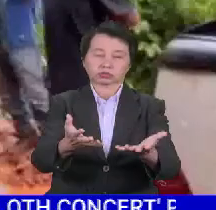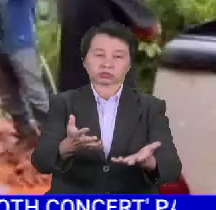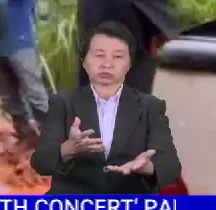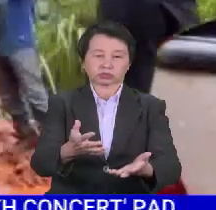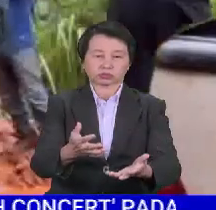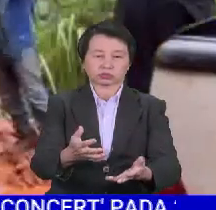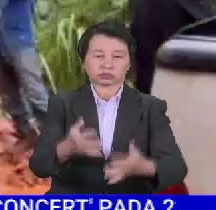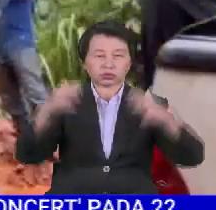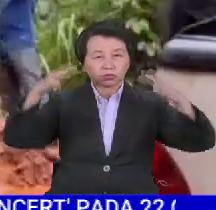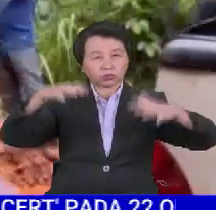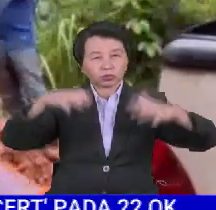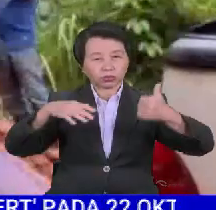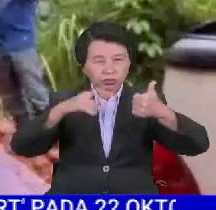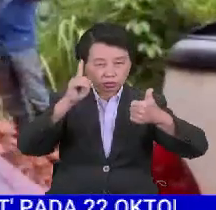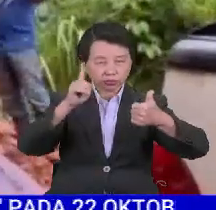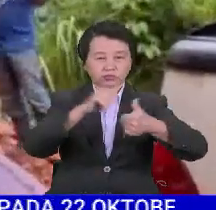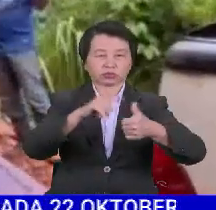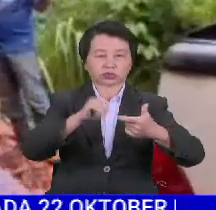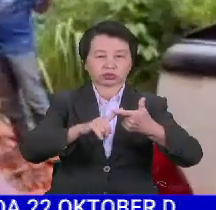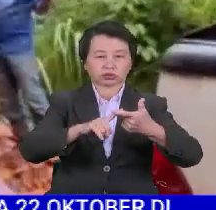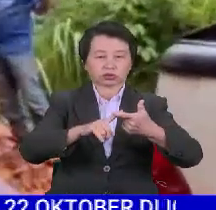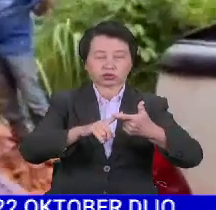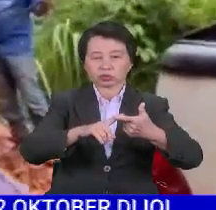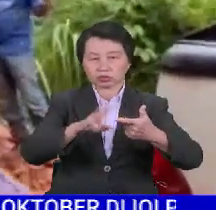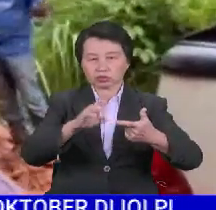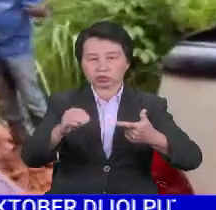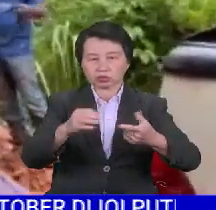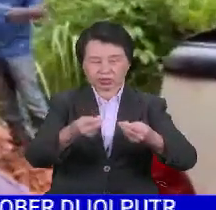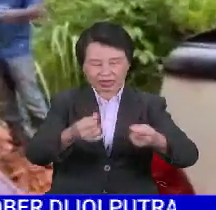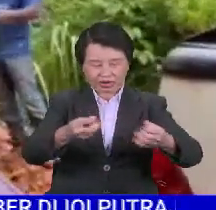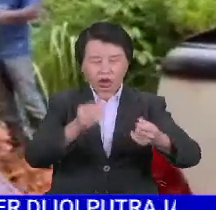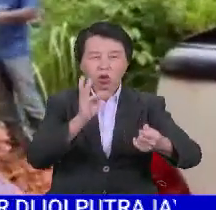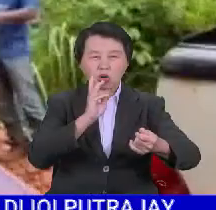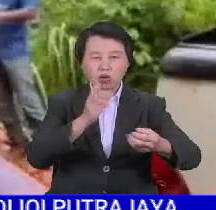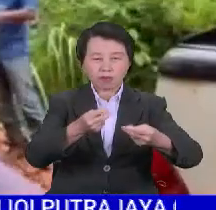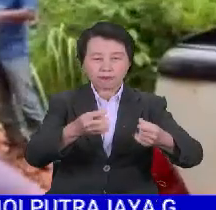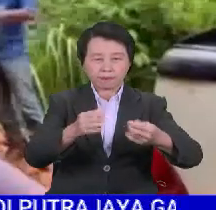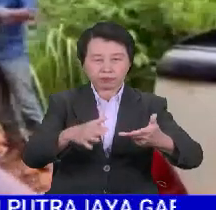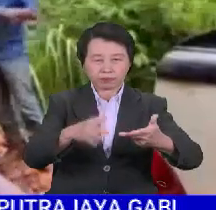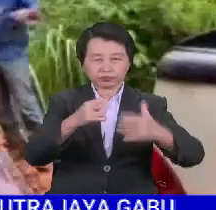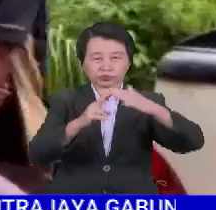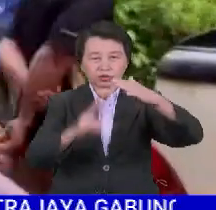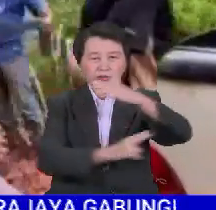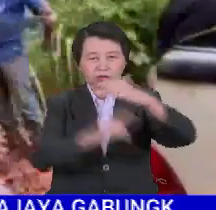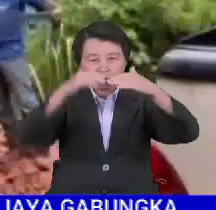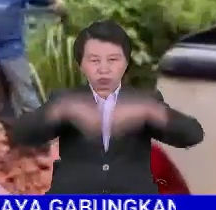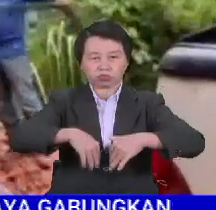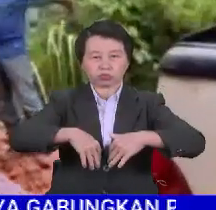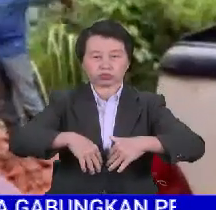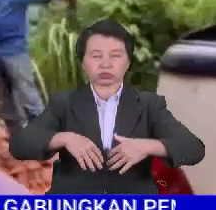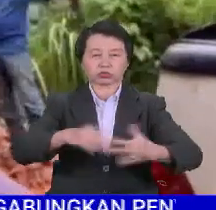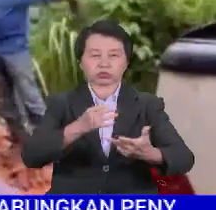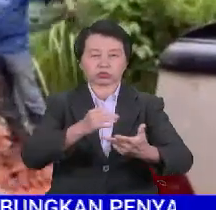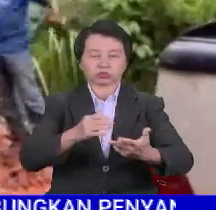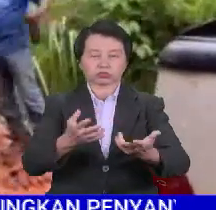Kena ujian satu, tanah pun sepak lempur, dekat sana gemar terutuh, nak kecil